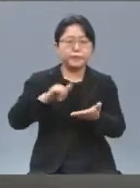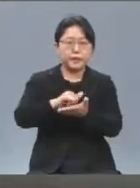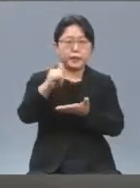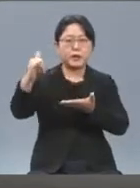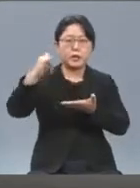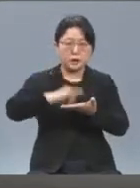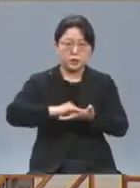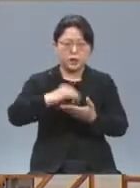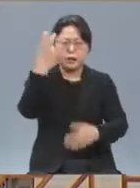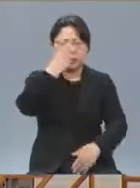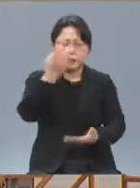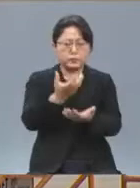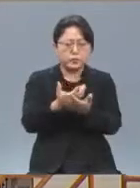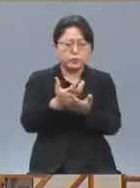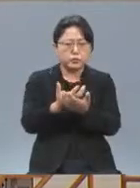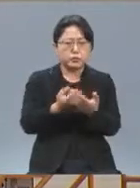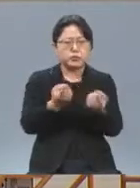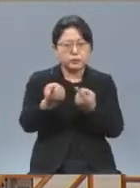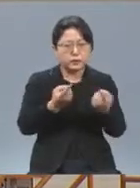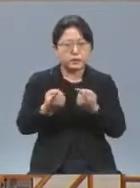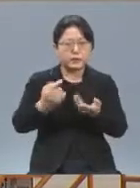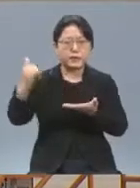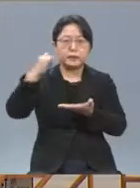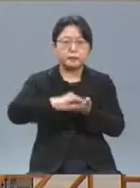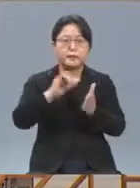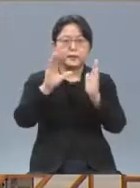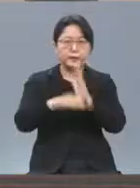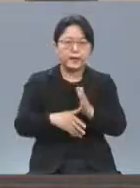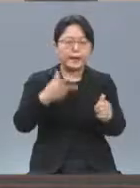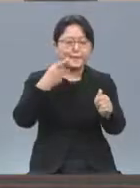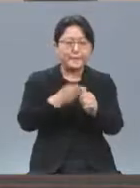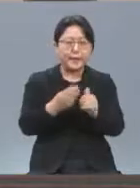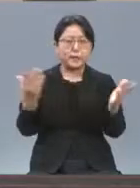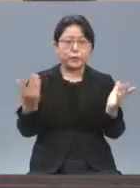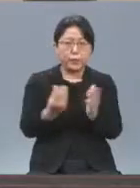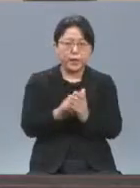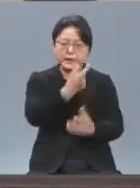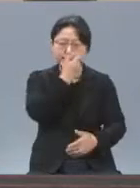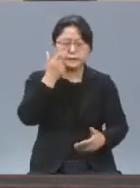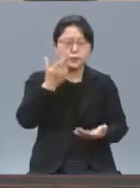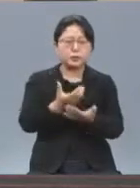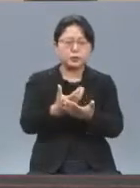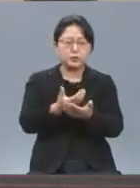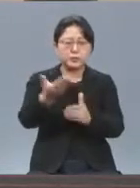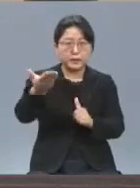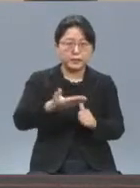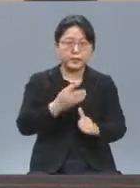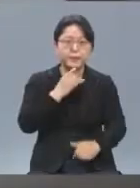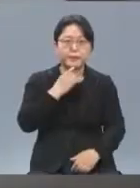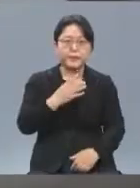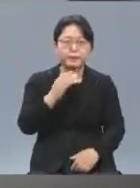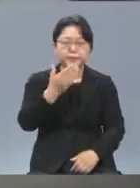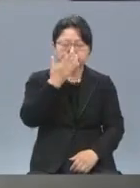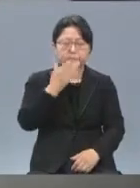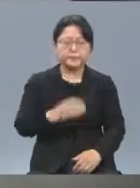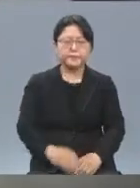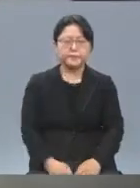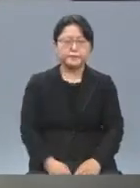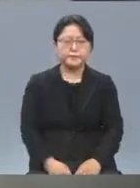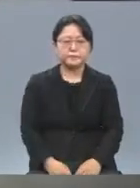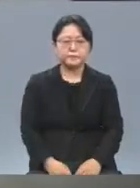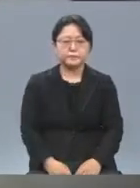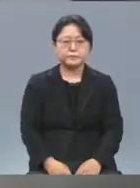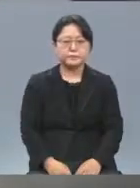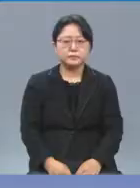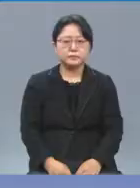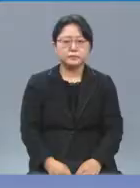입국에 따른 검역 서류를 완화해서 입국 시에는 백신 접종 완료 증명서만 제출하면 된다고 덧붙였습니다.